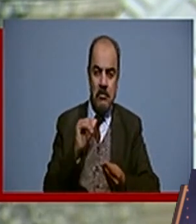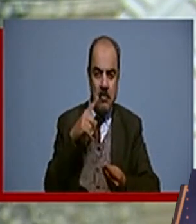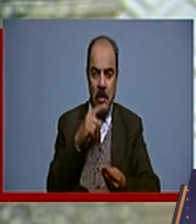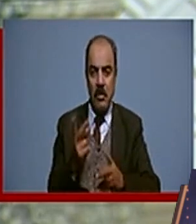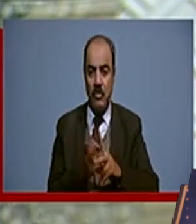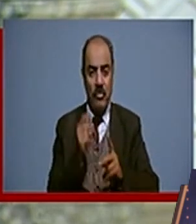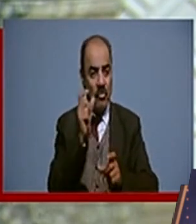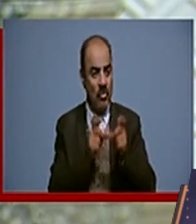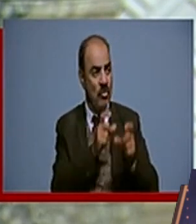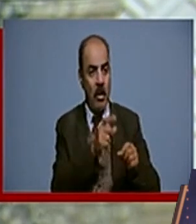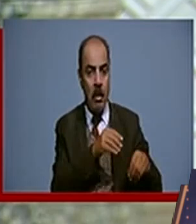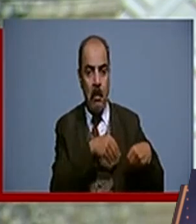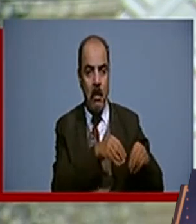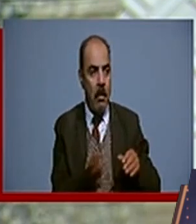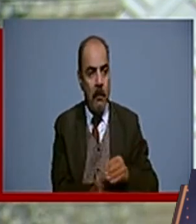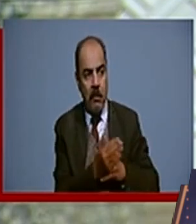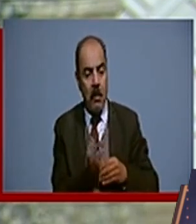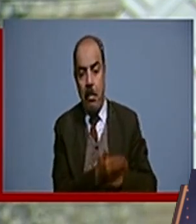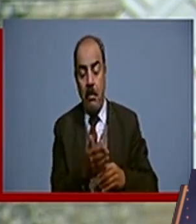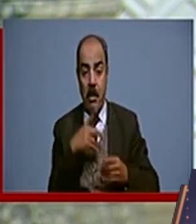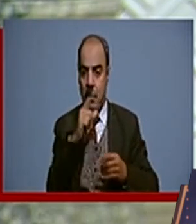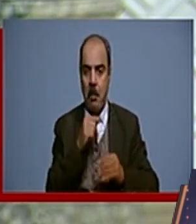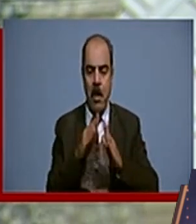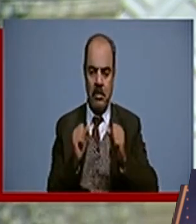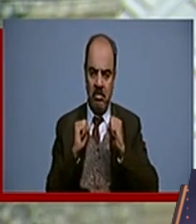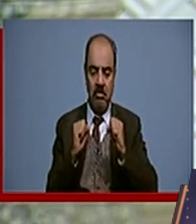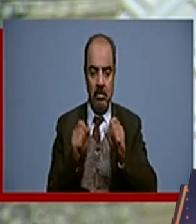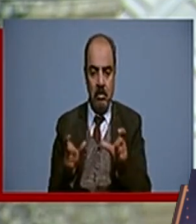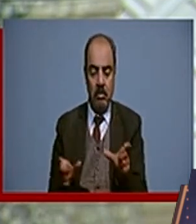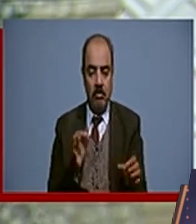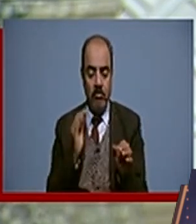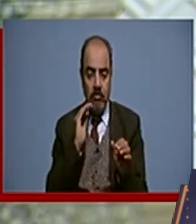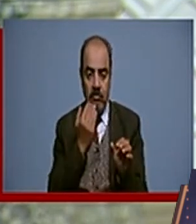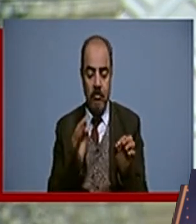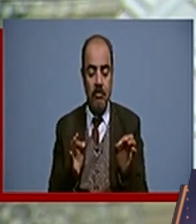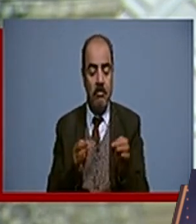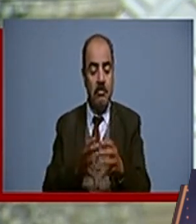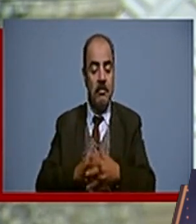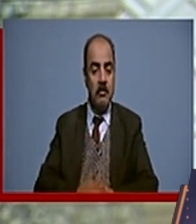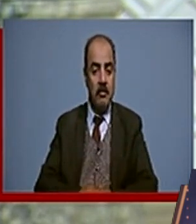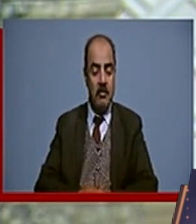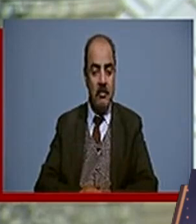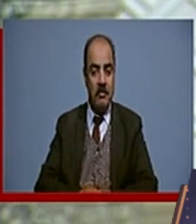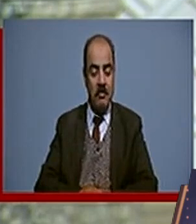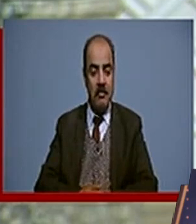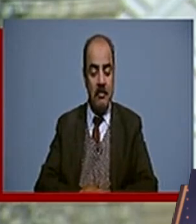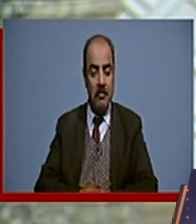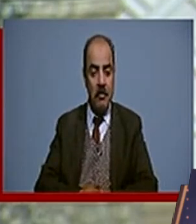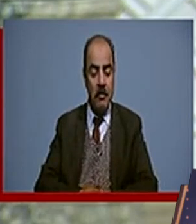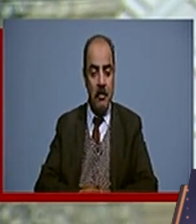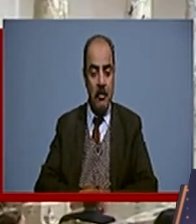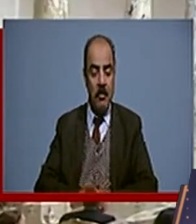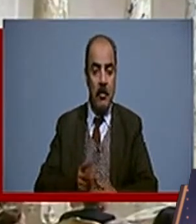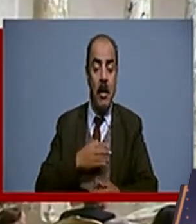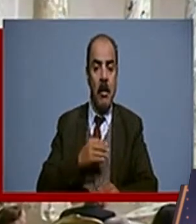البشر، وهذا مجال مهم كذلك. وقد ناقشنا أيضا الوضع